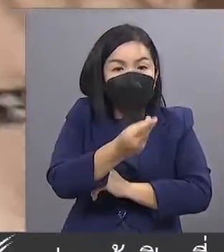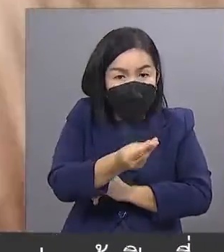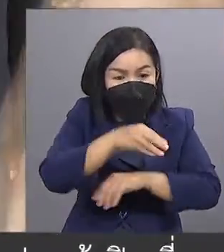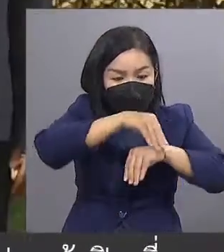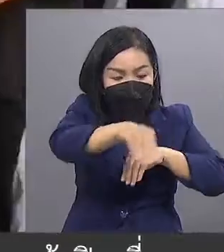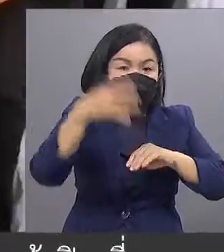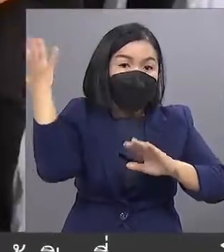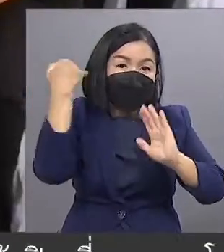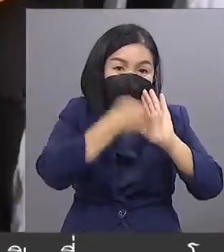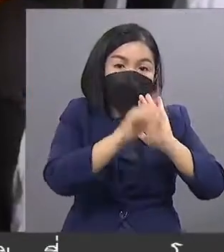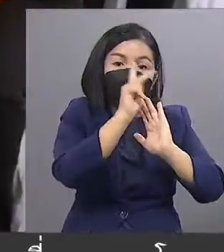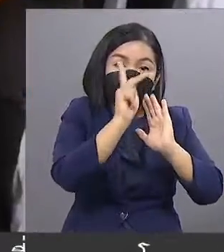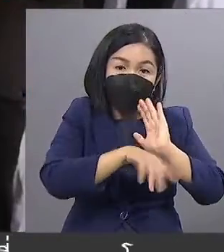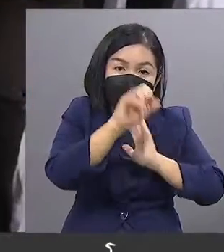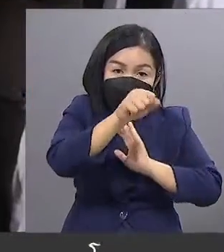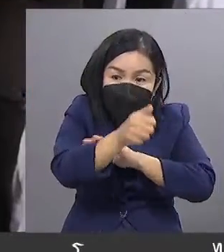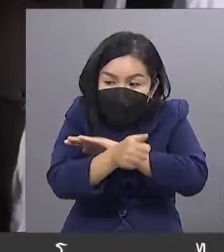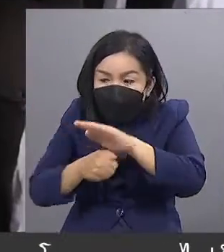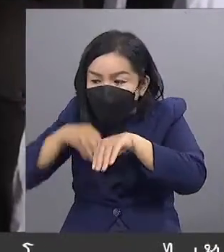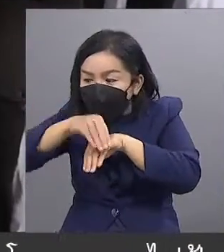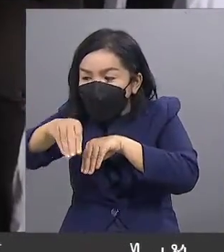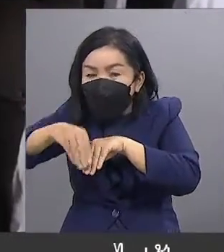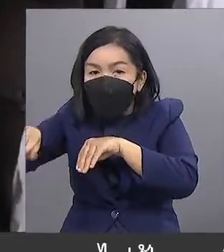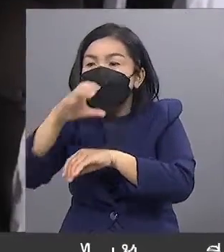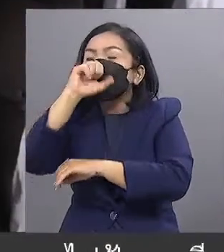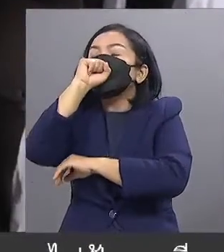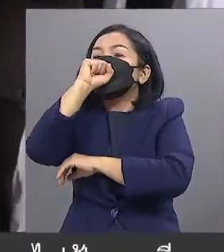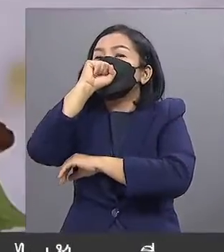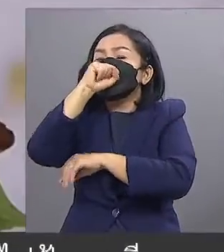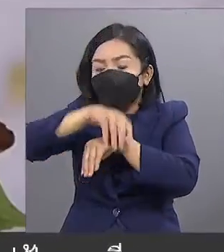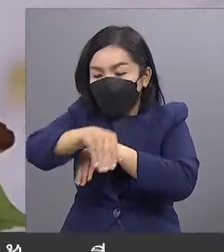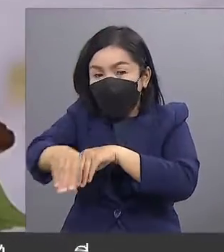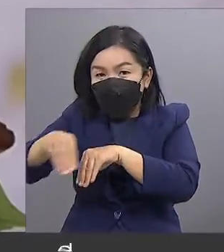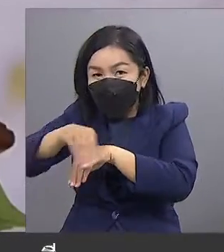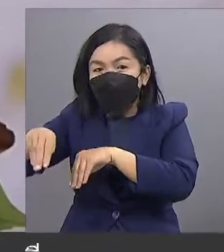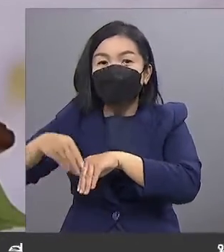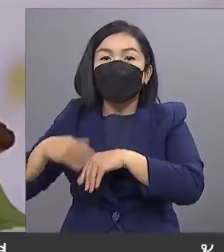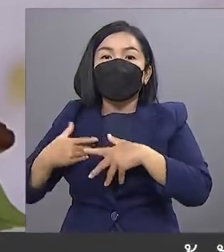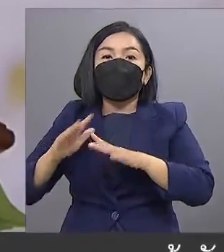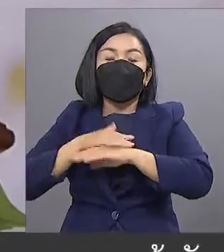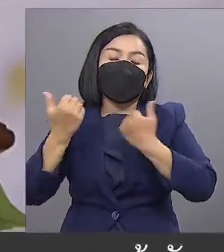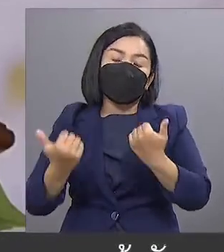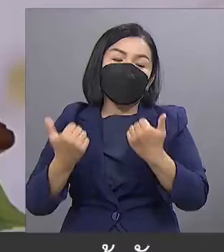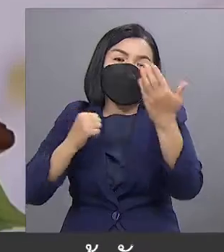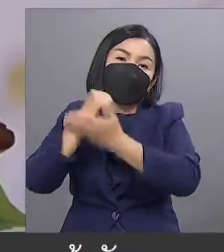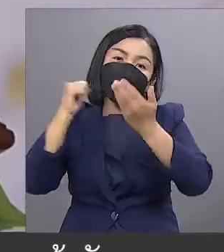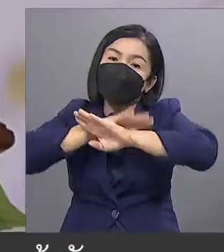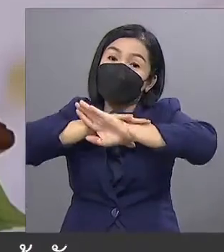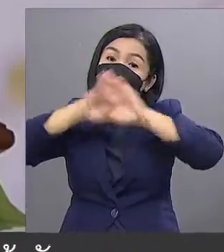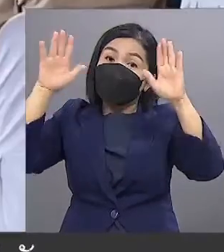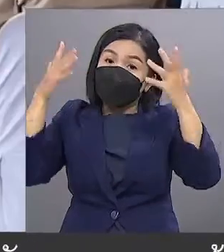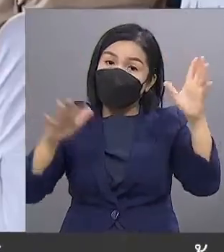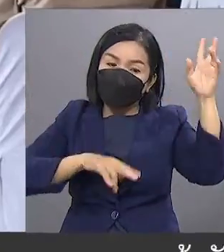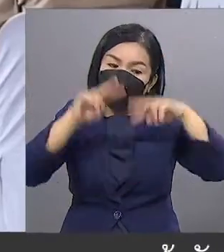หมายก็รับรอบปลูกกันแล้วก็ปกปิดข้อมูลการครอบครองหลังจากนี้ขั้นตอนการสำรวจเป็นเรื่องสำคัญเพื่อ